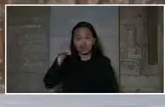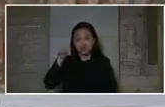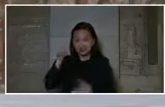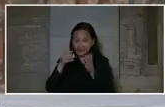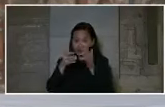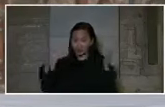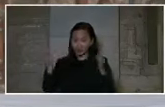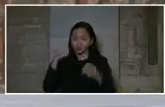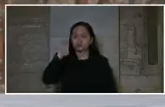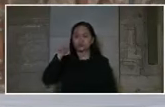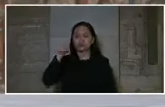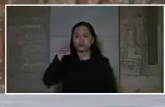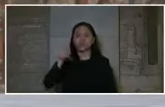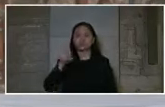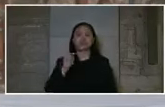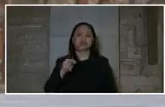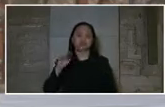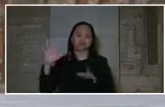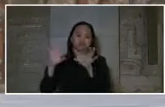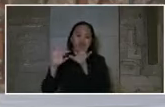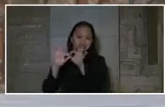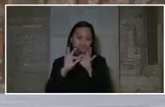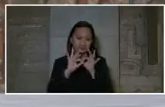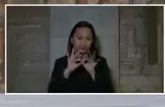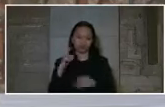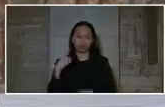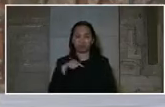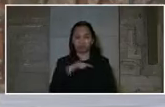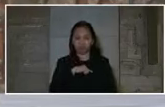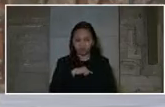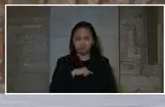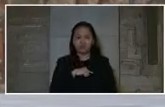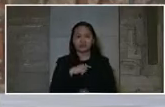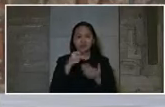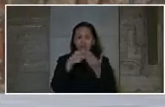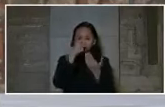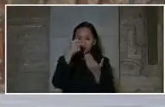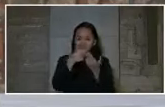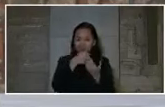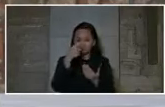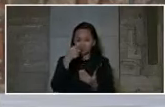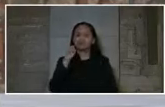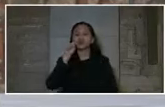must be accompanied by our small yeses.